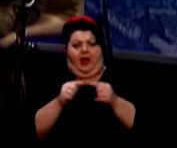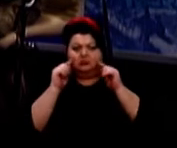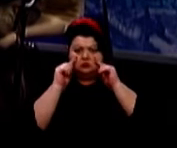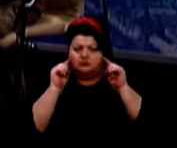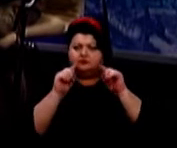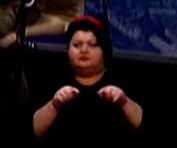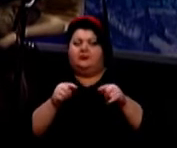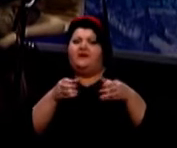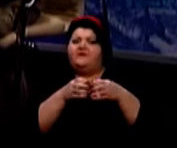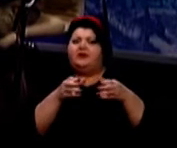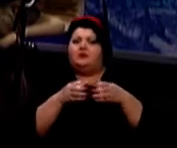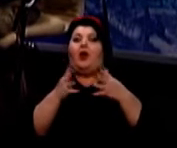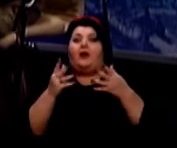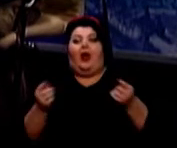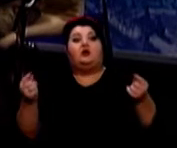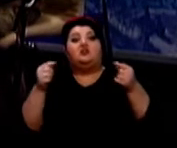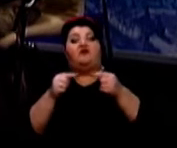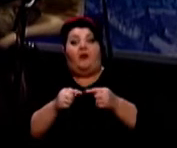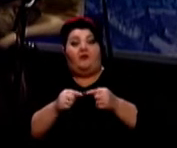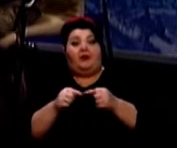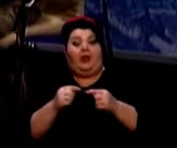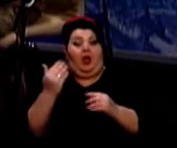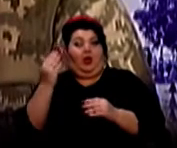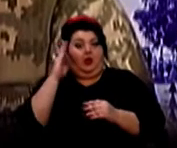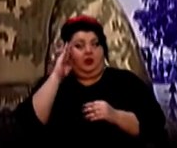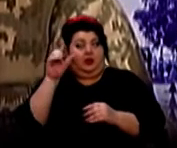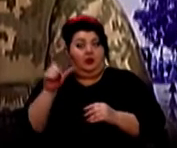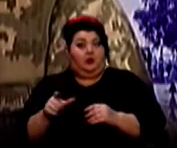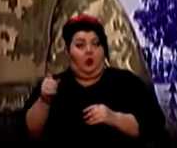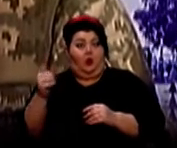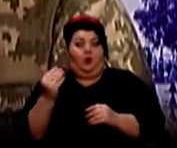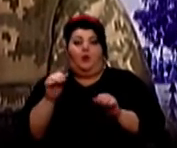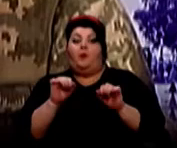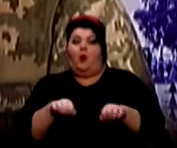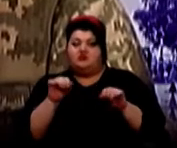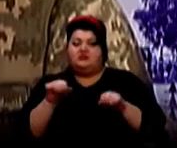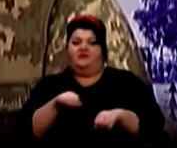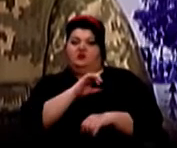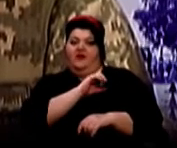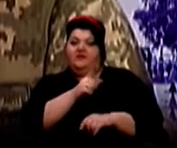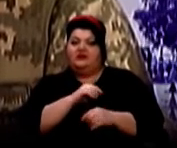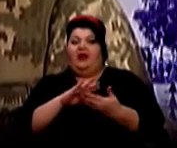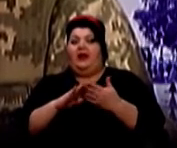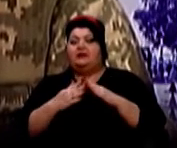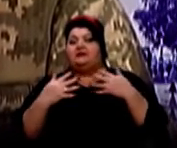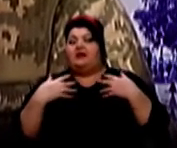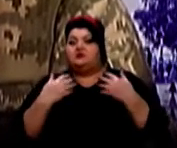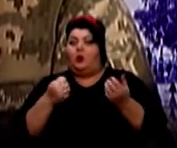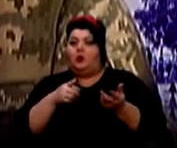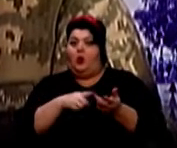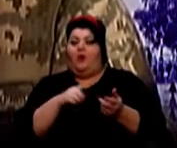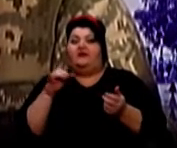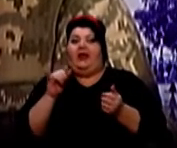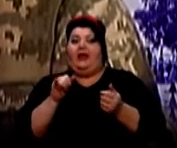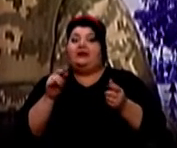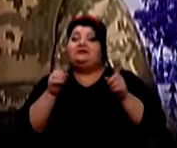Якщо співпадає його можливості, фізичні, стан здоров'я, і